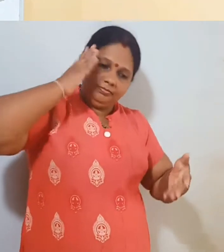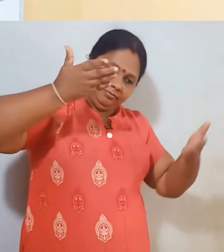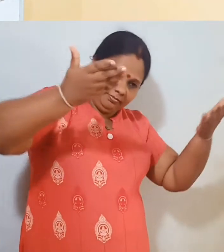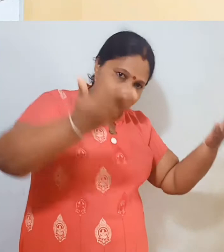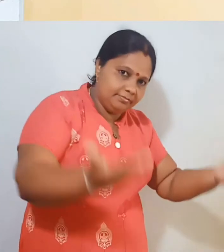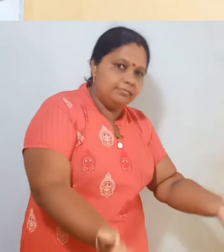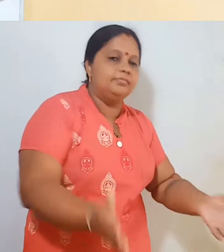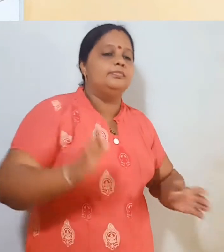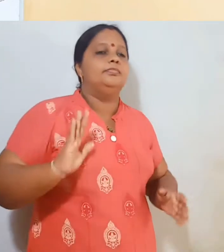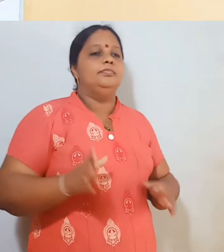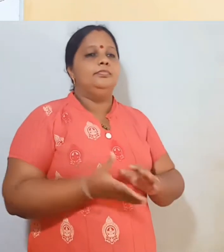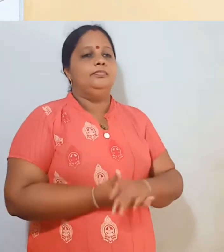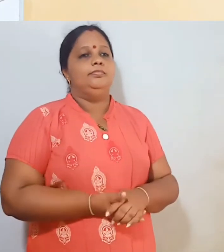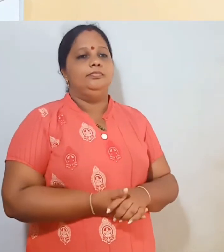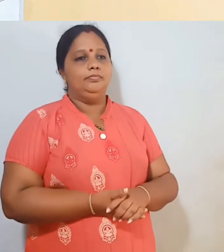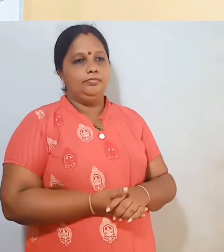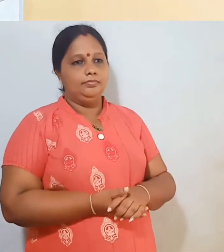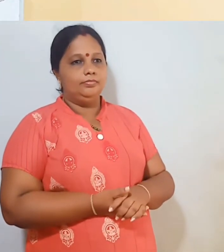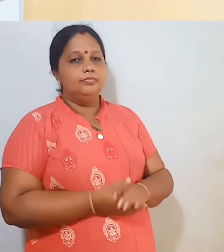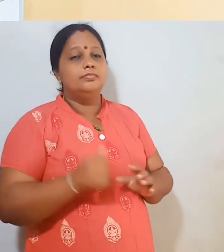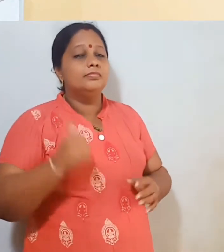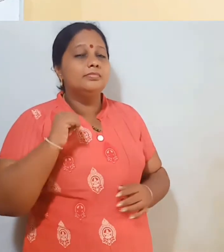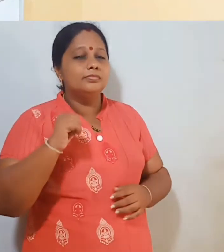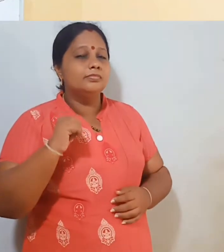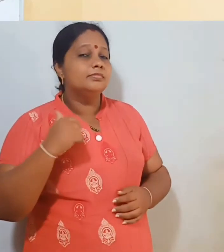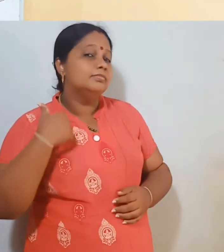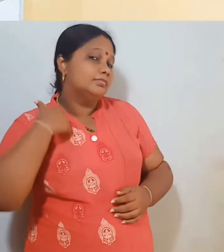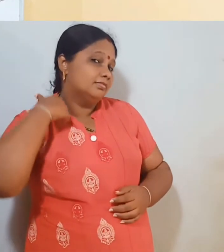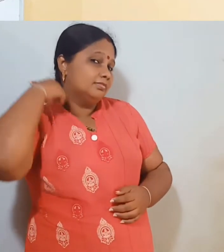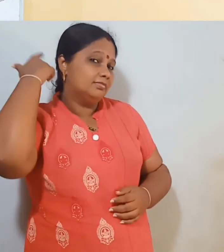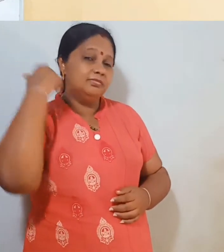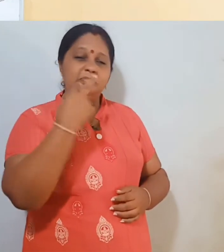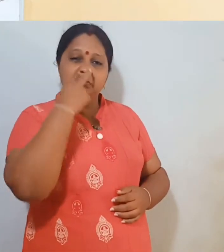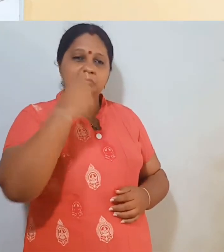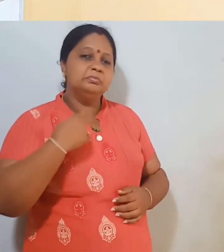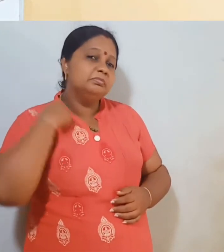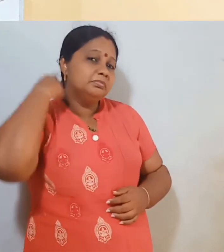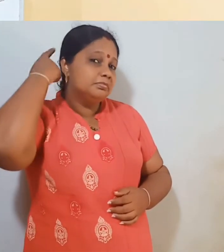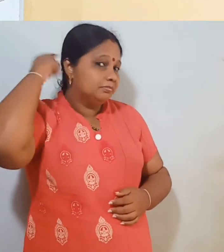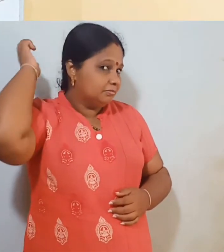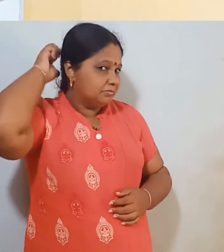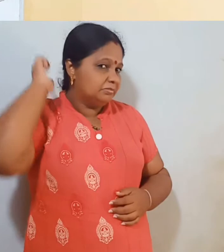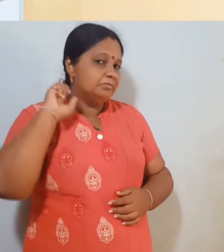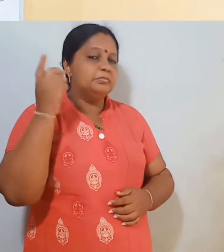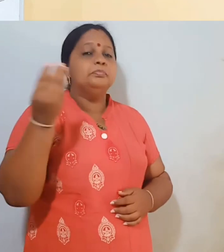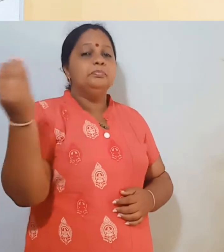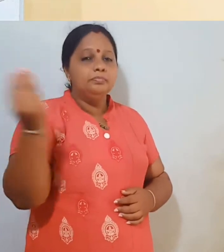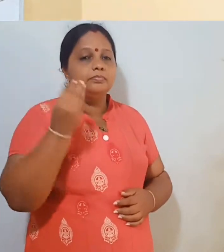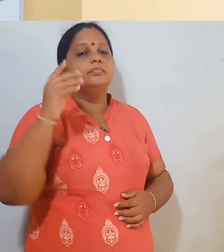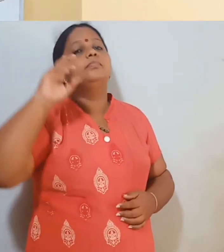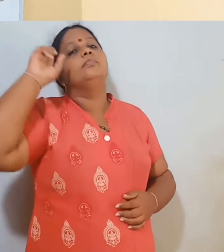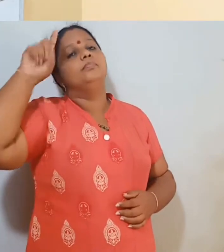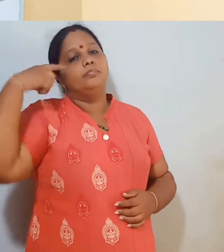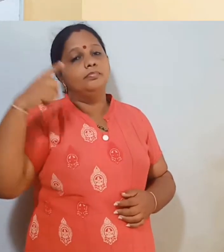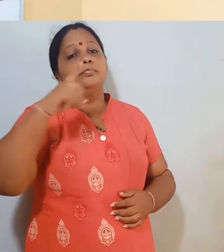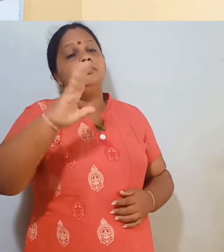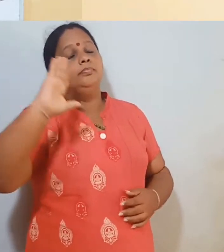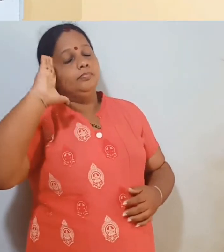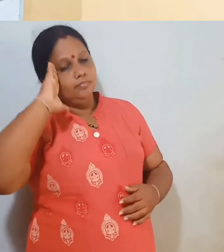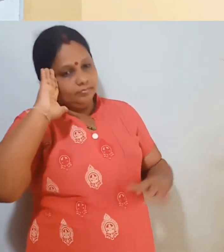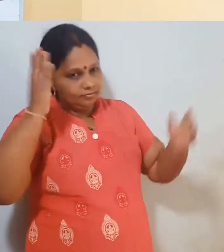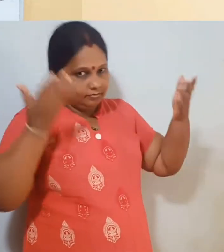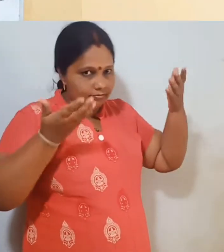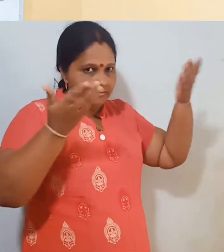அளவோ காணாம போறது மயக்கத்துக்கு ஒரு முக்கியமான ஒரு காரணமாக இருக்கலாம். அப்ப உடனே அவரை நீங்க படுக்க வைக்கணும்.